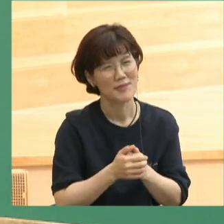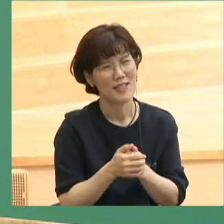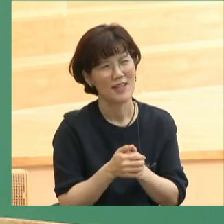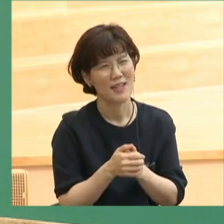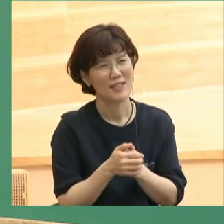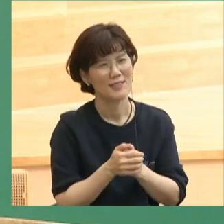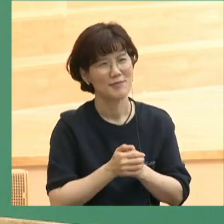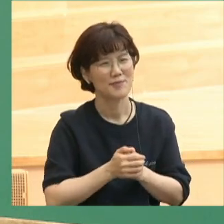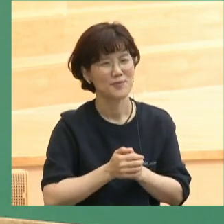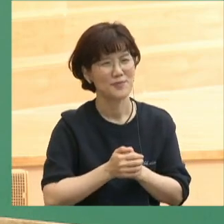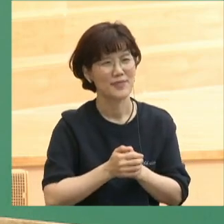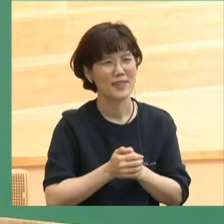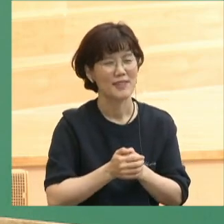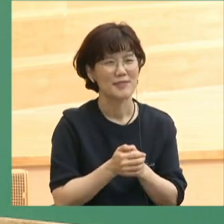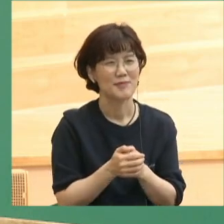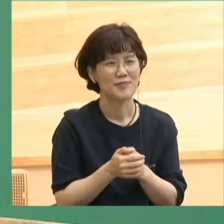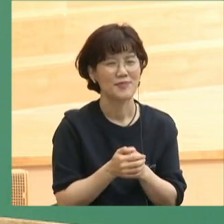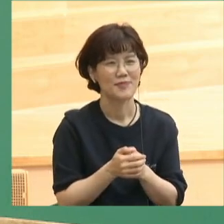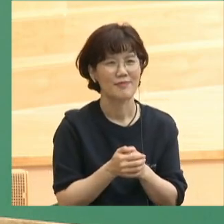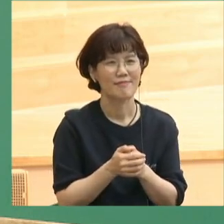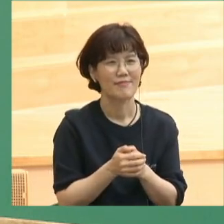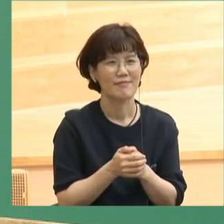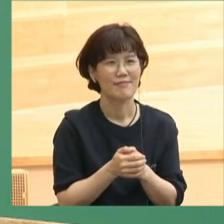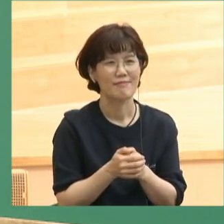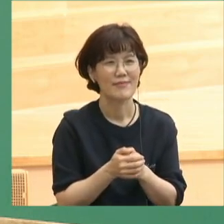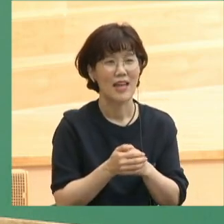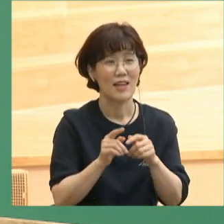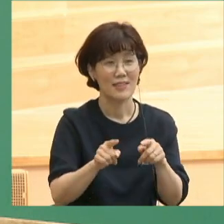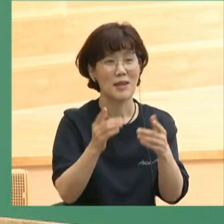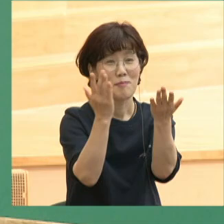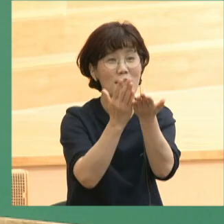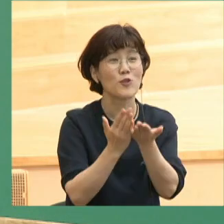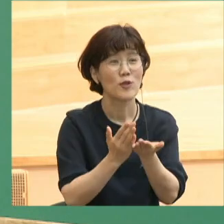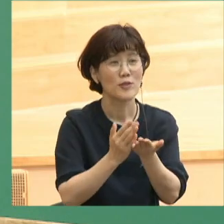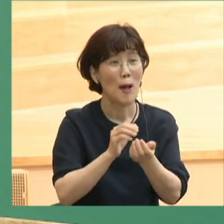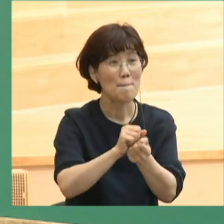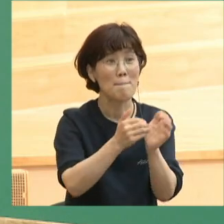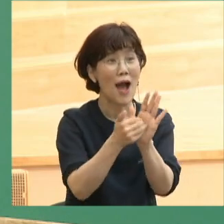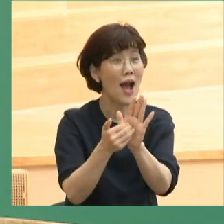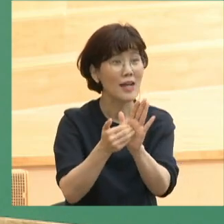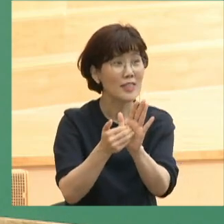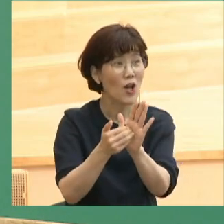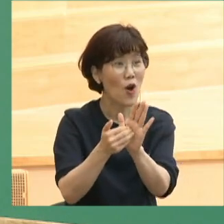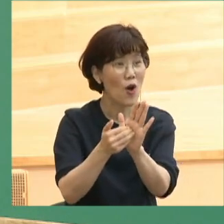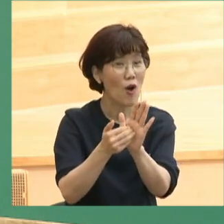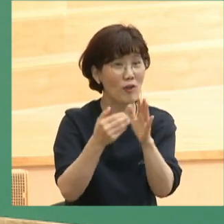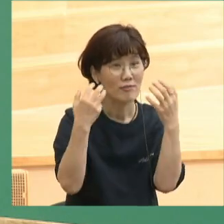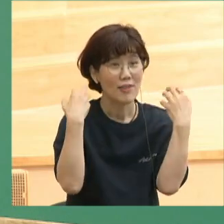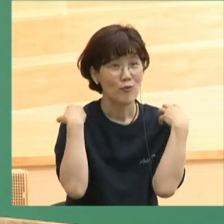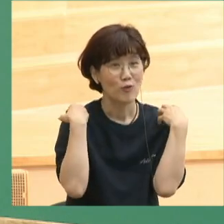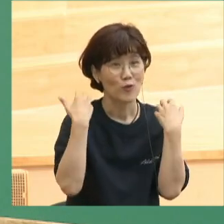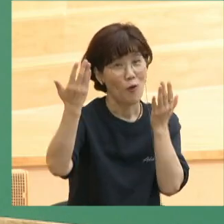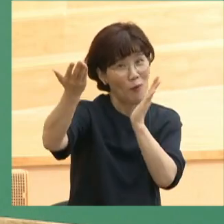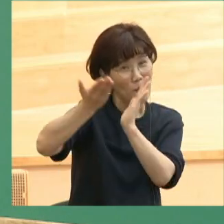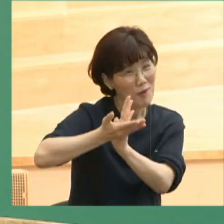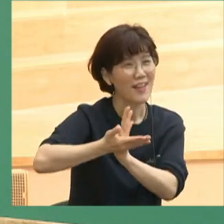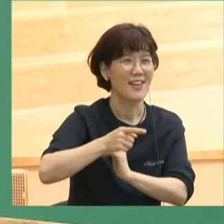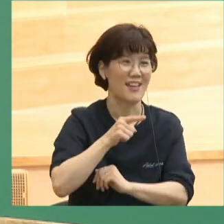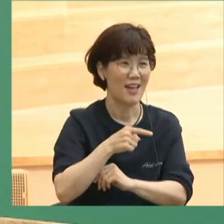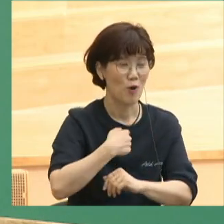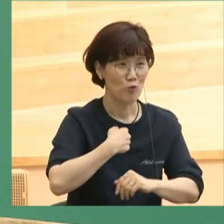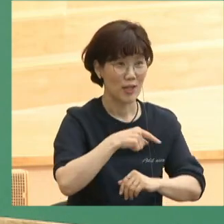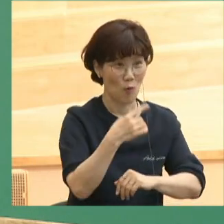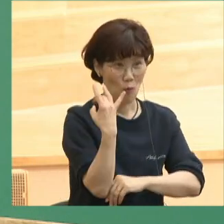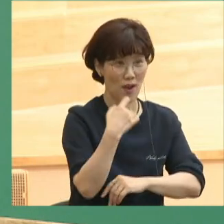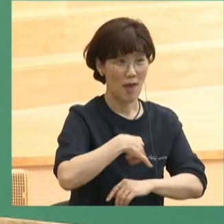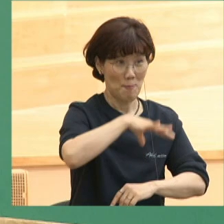감사하죠. 그런데 여러분, 이에 맞춰서 방역당국도 우리의 박자를 맞춰주네요. 사실 우리가 먼저 이렇게 플랜을